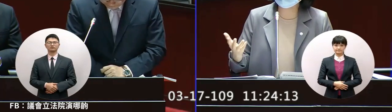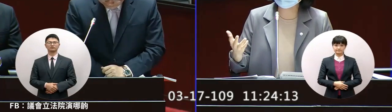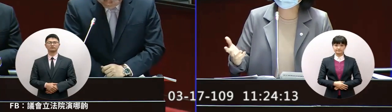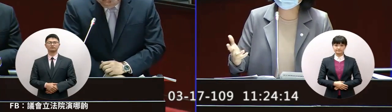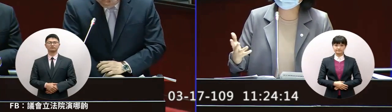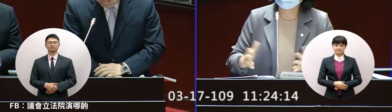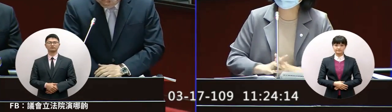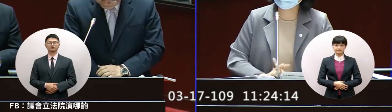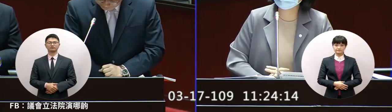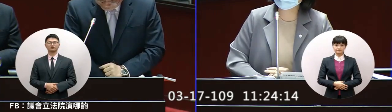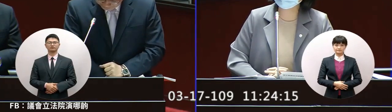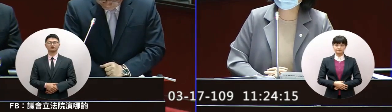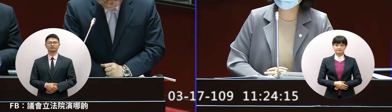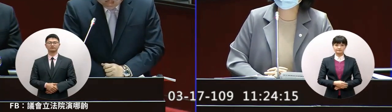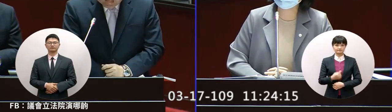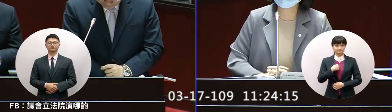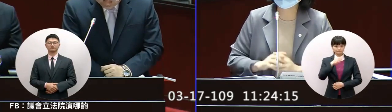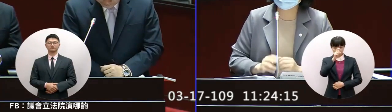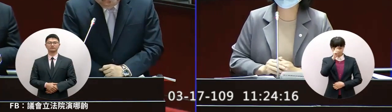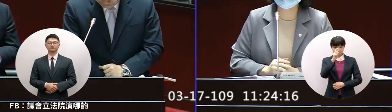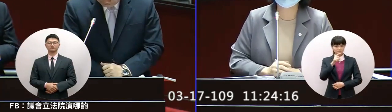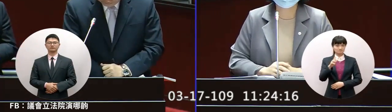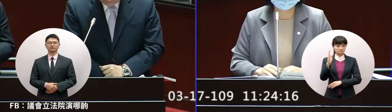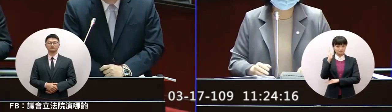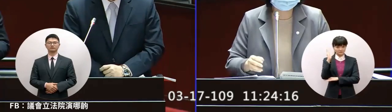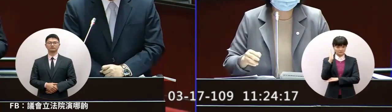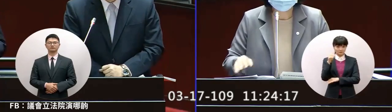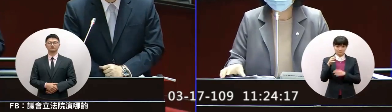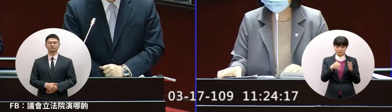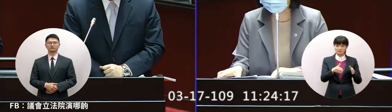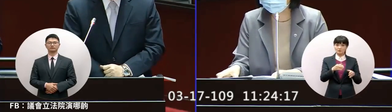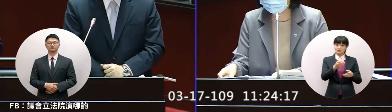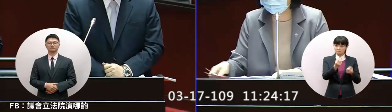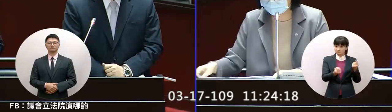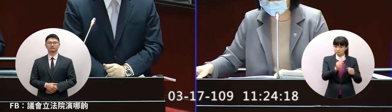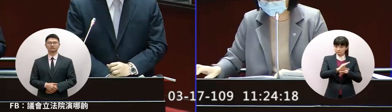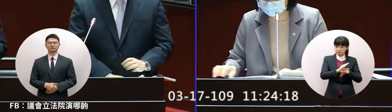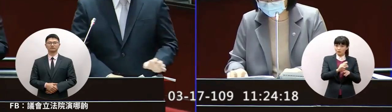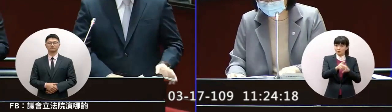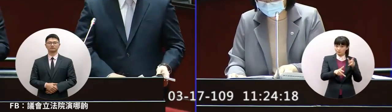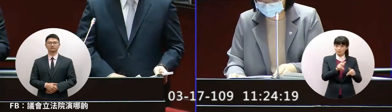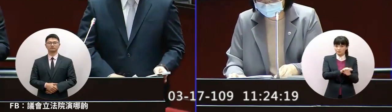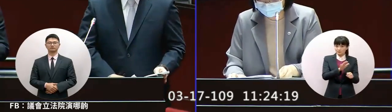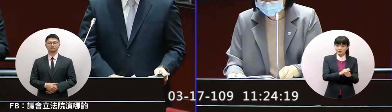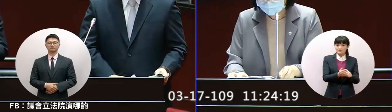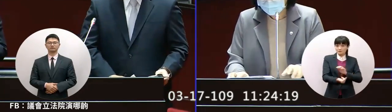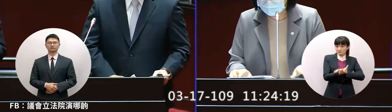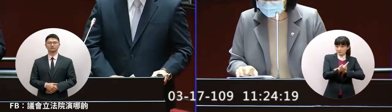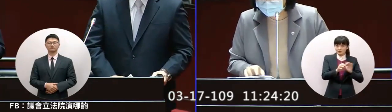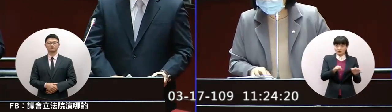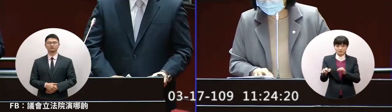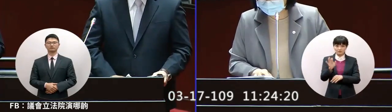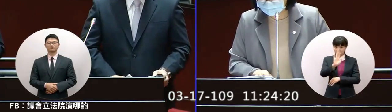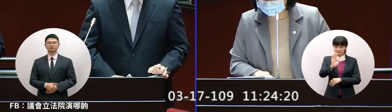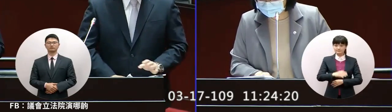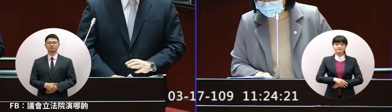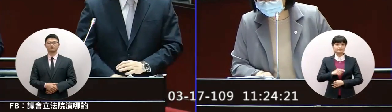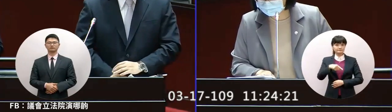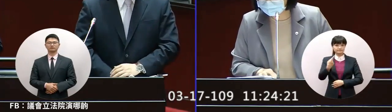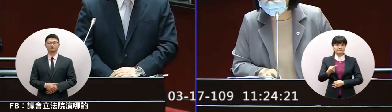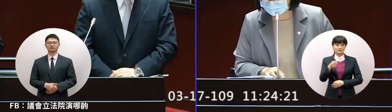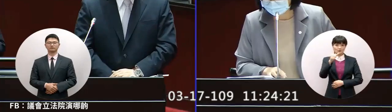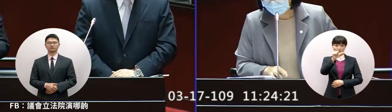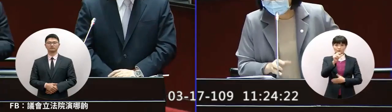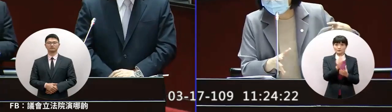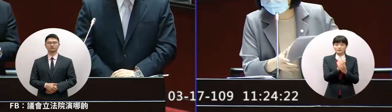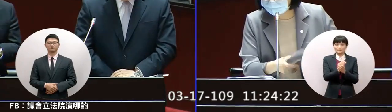这个物件政府会当做的，咱一直拖落去哈。好，来，阿你要继续问部长哦，跟议长哦，五股的这个轻轨